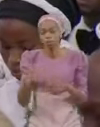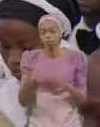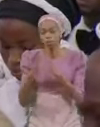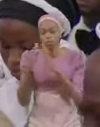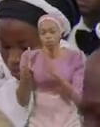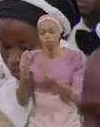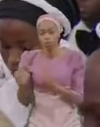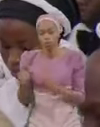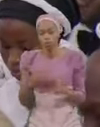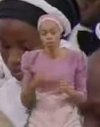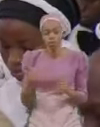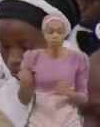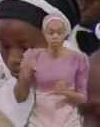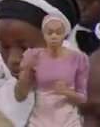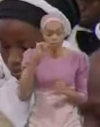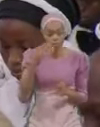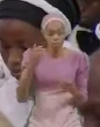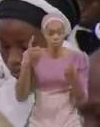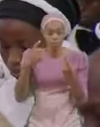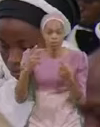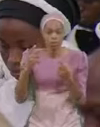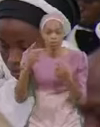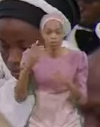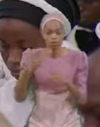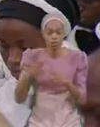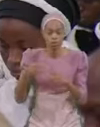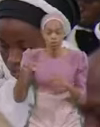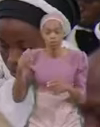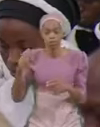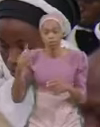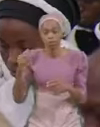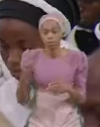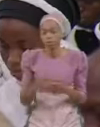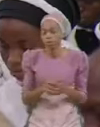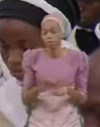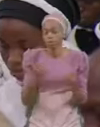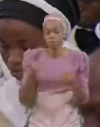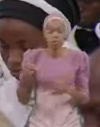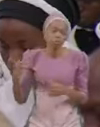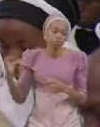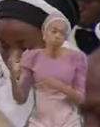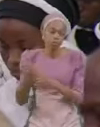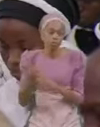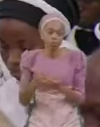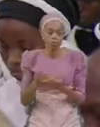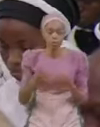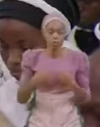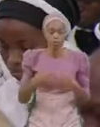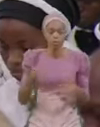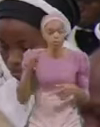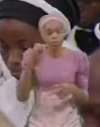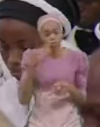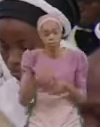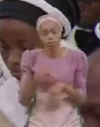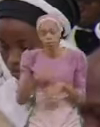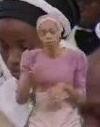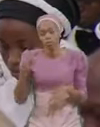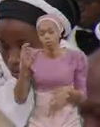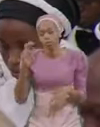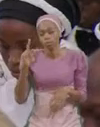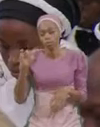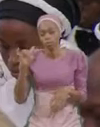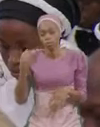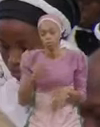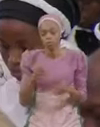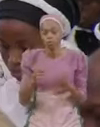il entra dans un village et une femme dormé matte le rit dans sa maison elle avait une sœur nommée Marie qui sétait assise au pied du Seigneur écoutait